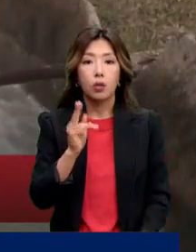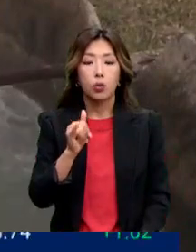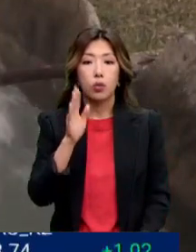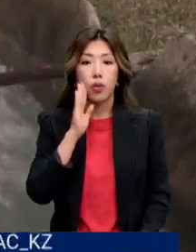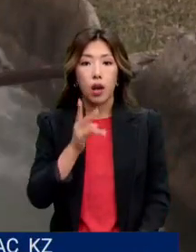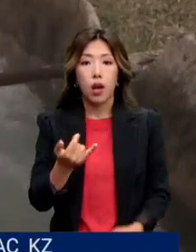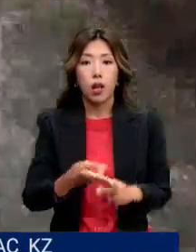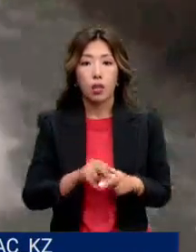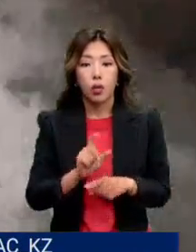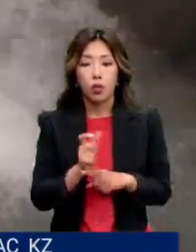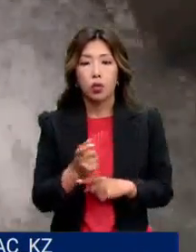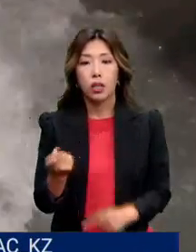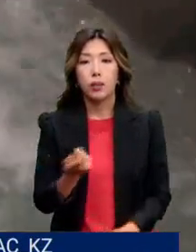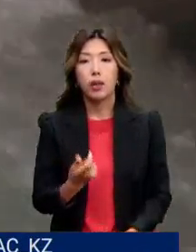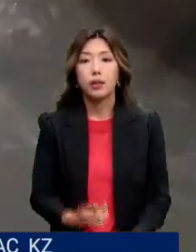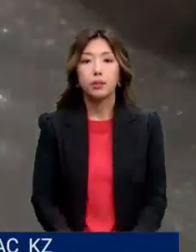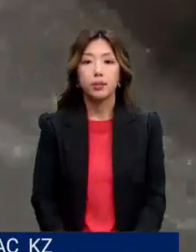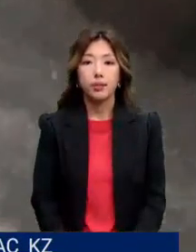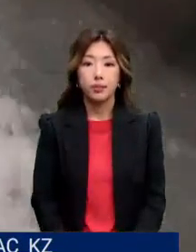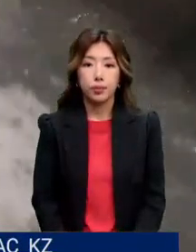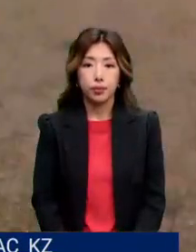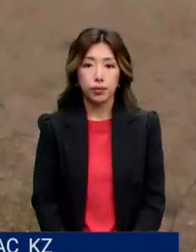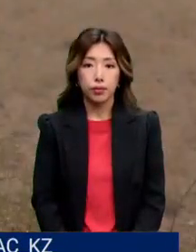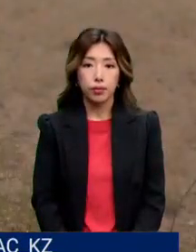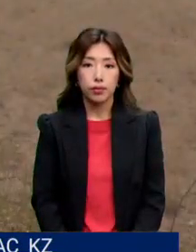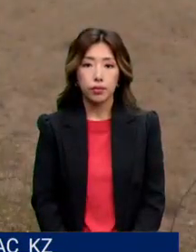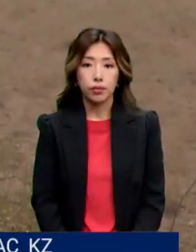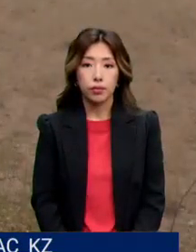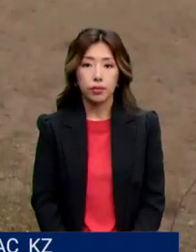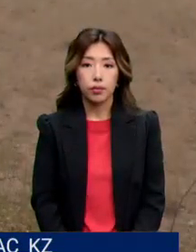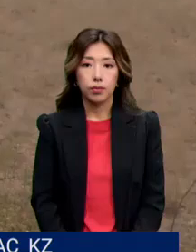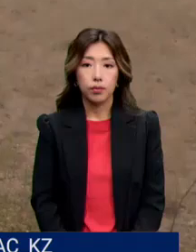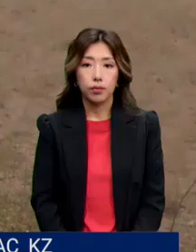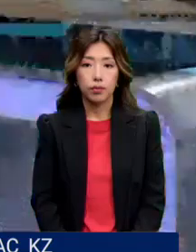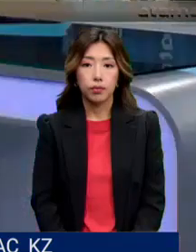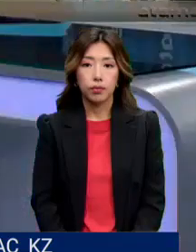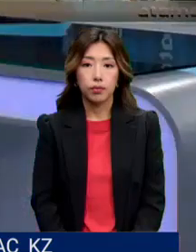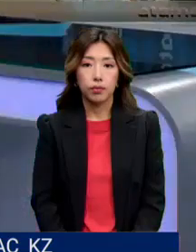этом году маловодна. Марина Низовкина, Виталий Зайнтинов, Атамекен Бизнес, Туркестанская область.